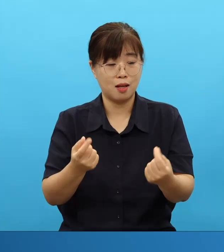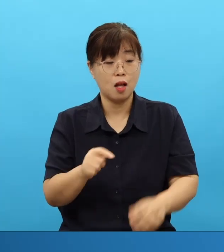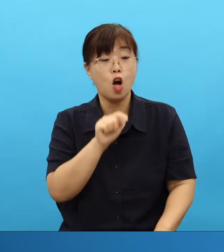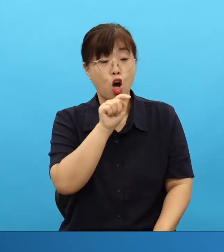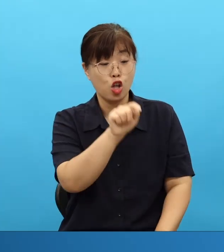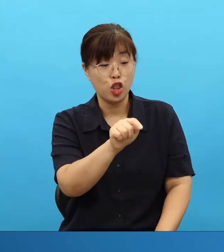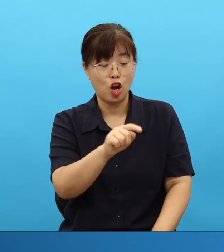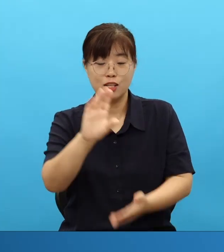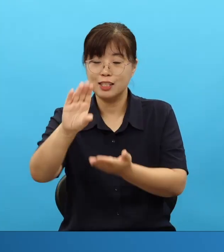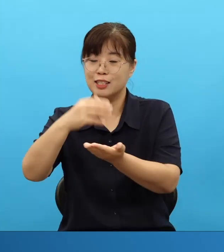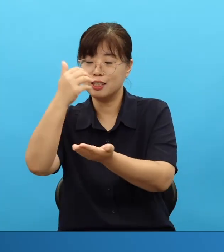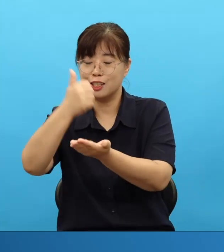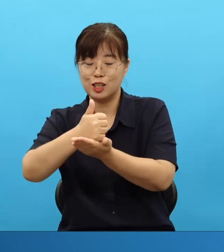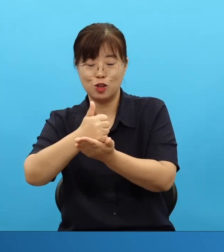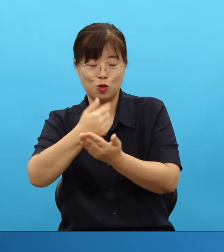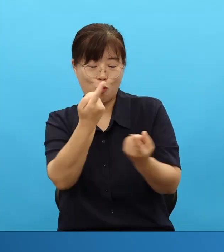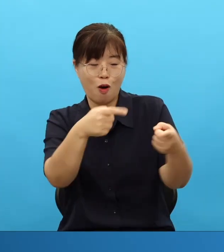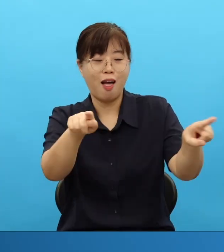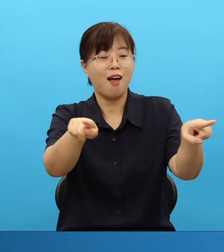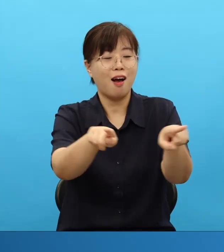그리스도께서 역사하실